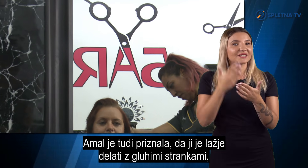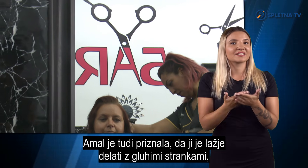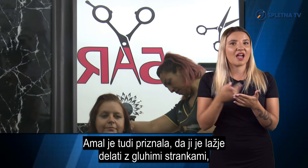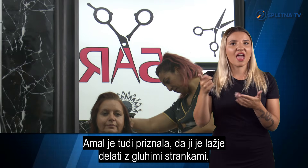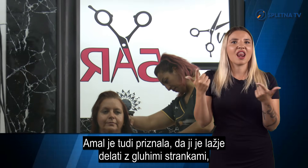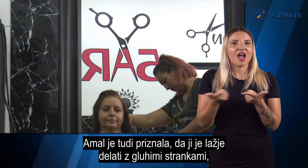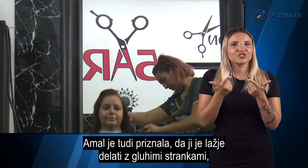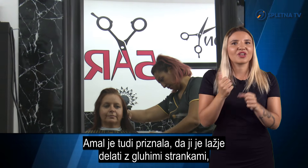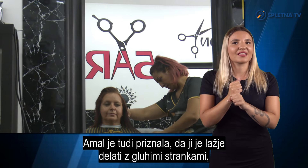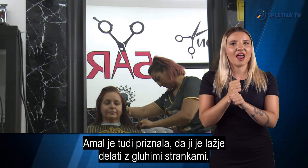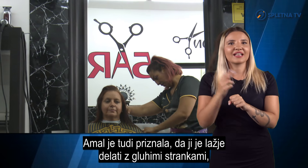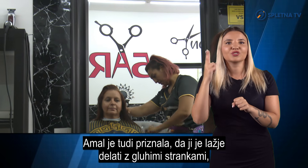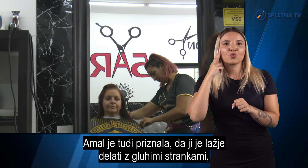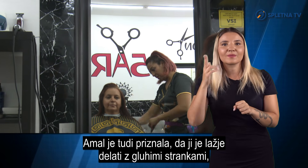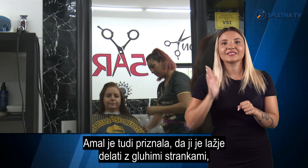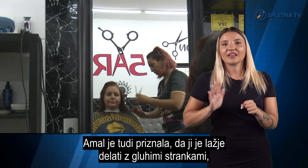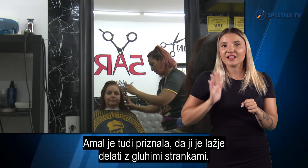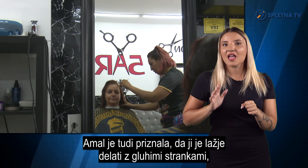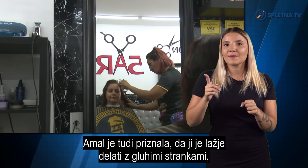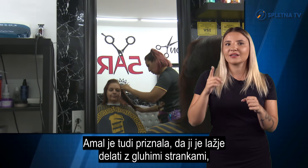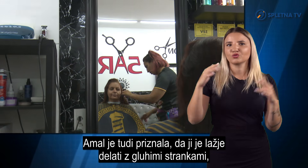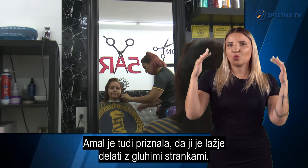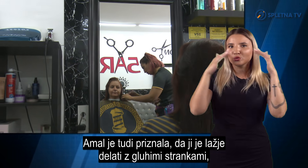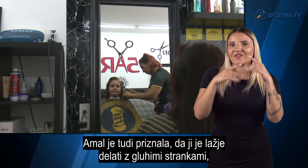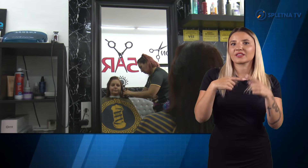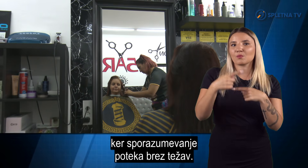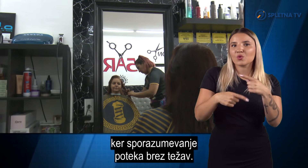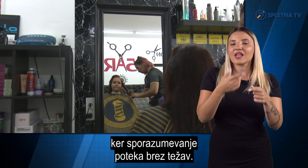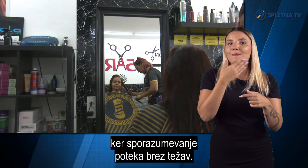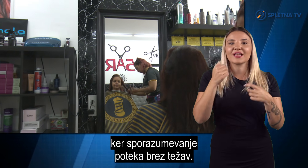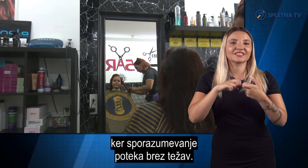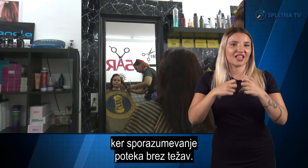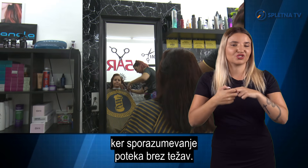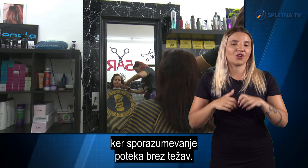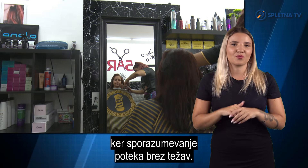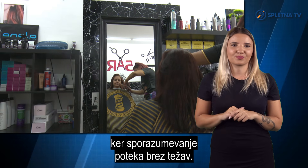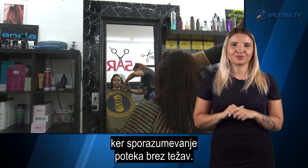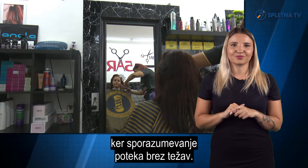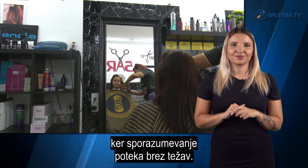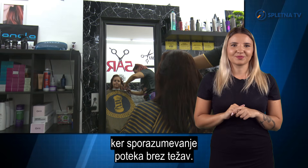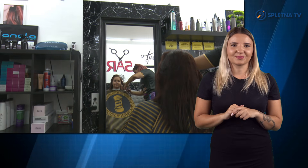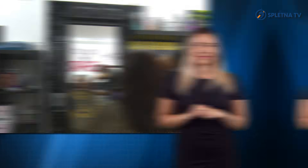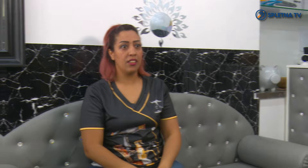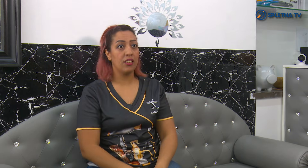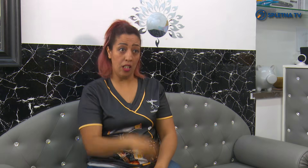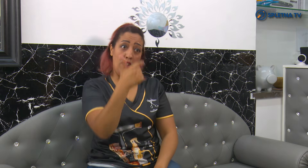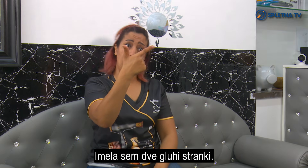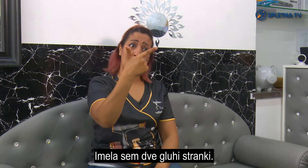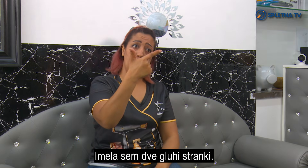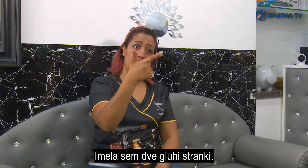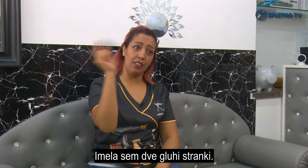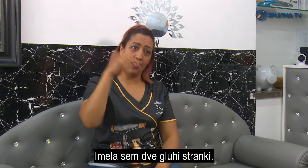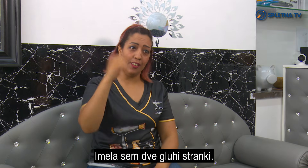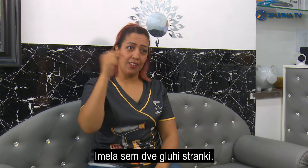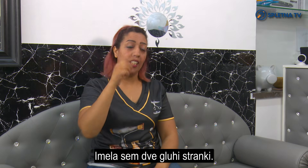Amal je tudi priznala, da je lažje delati z gluhimi strankami, ker sporazumevanje poteka brez težav. Imela